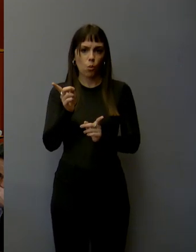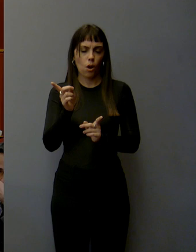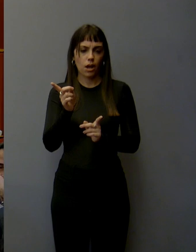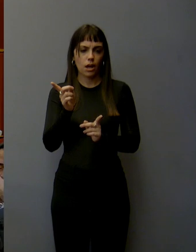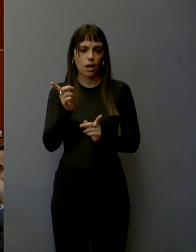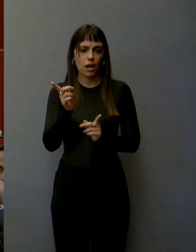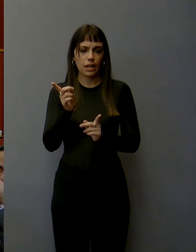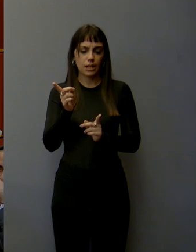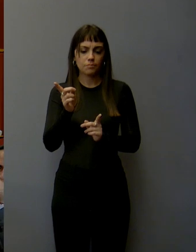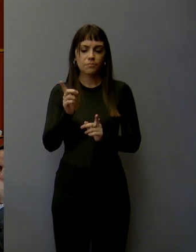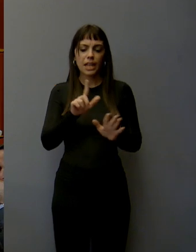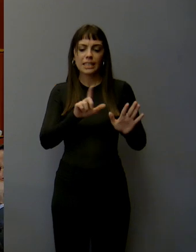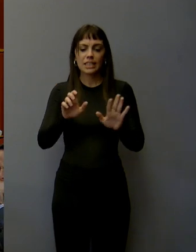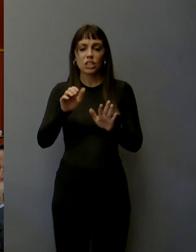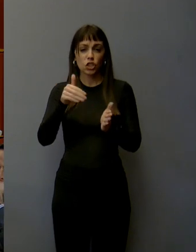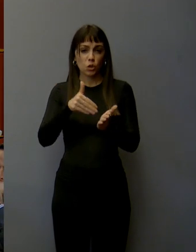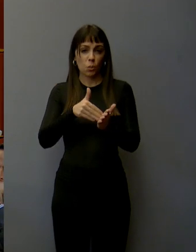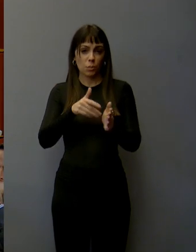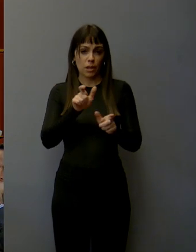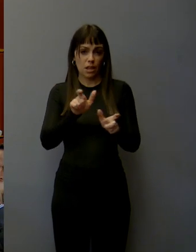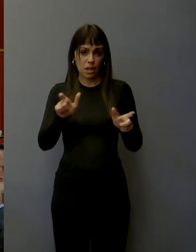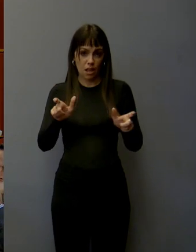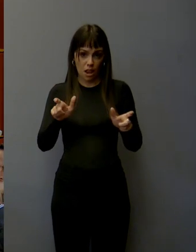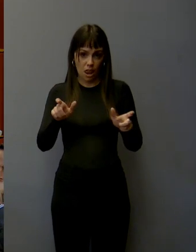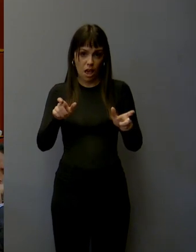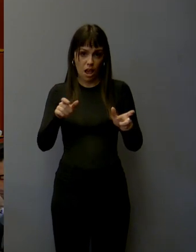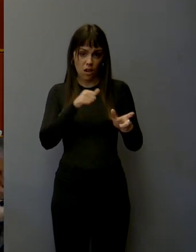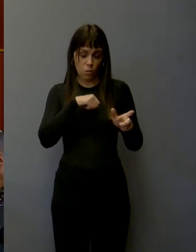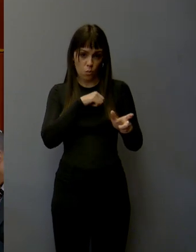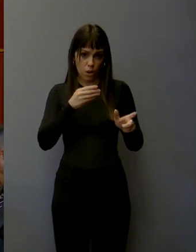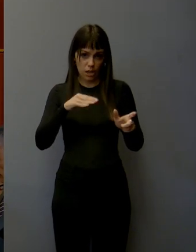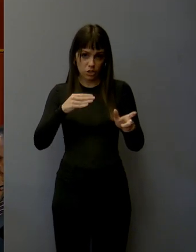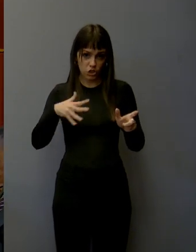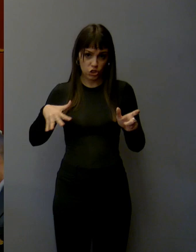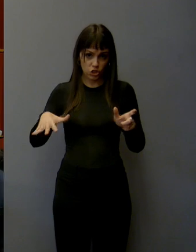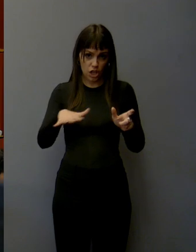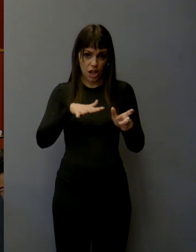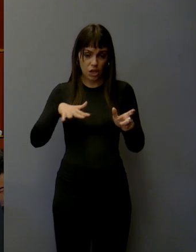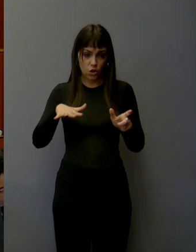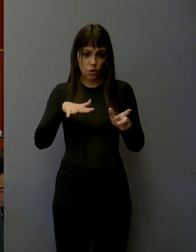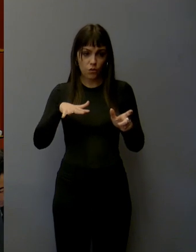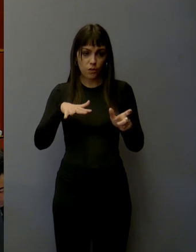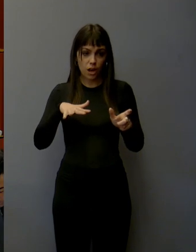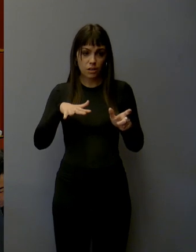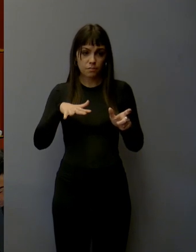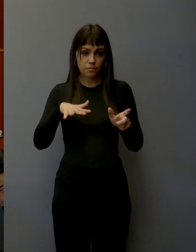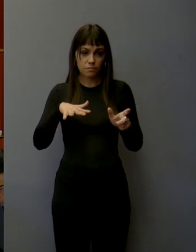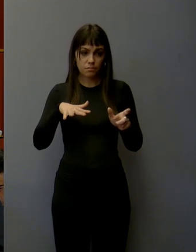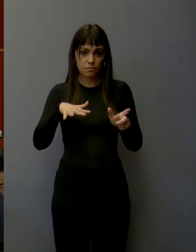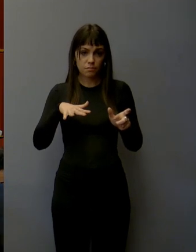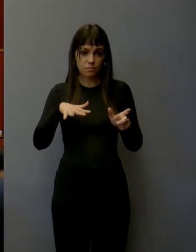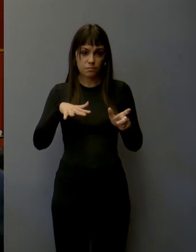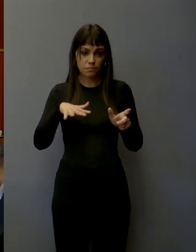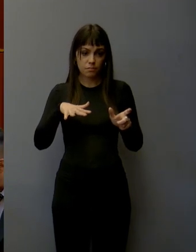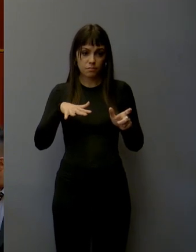abitanti o insistenti nel comune di Genova e l'obiettivo che si raggiunge forse solo con un elemento